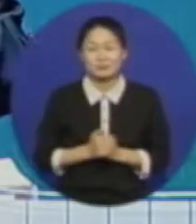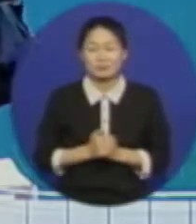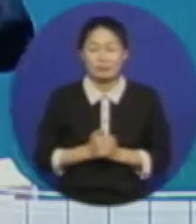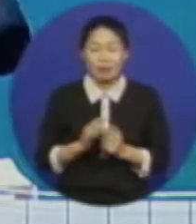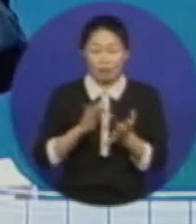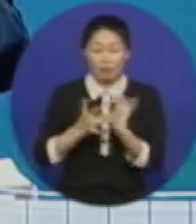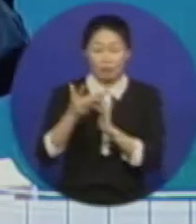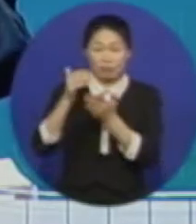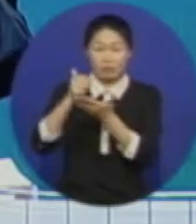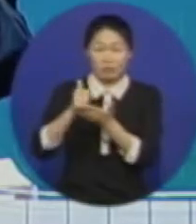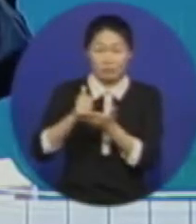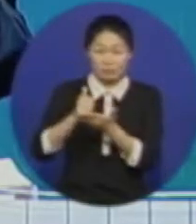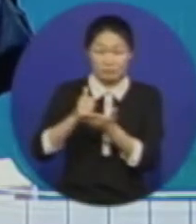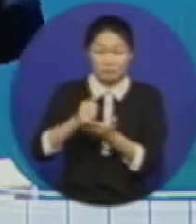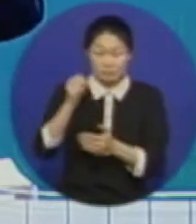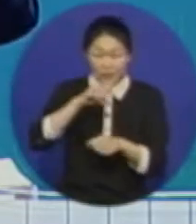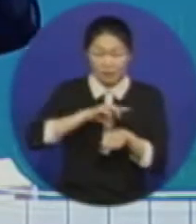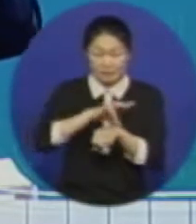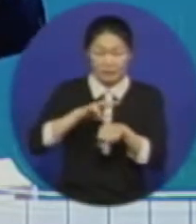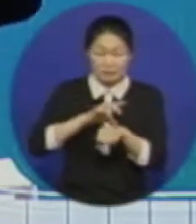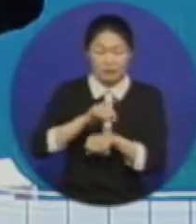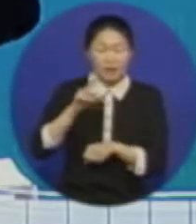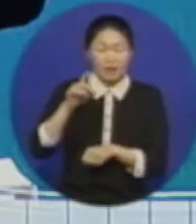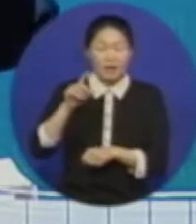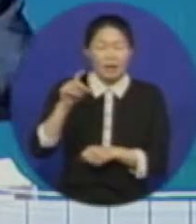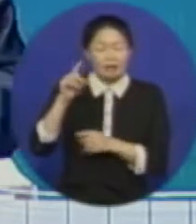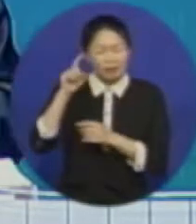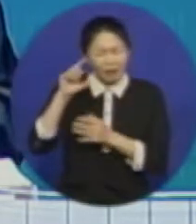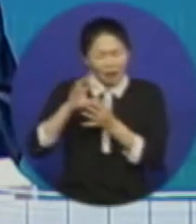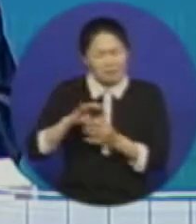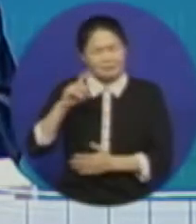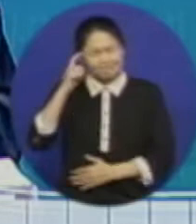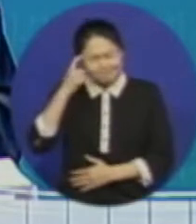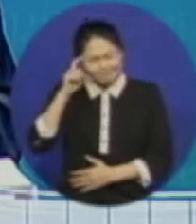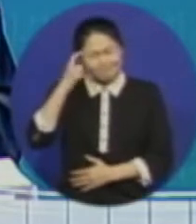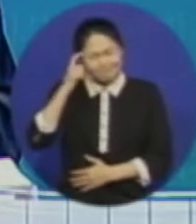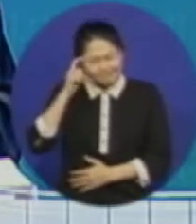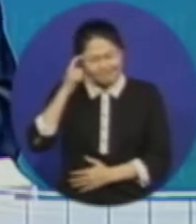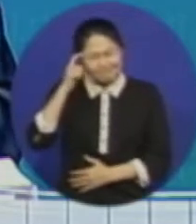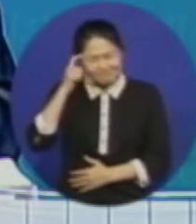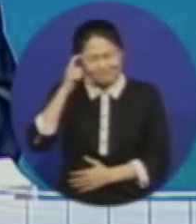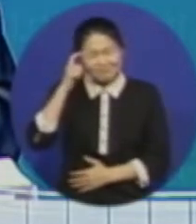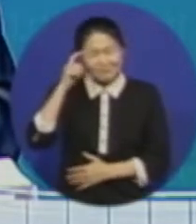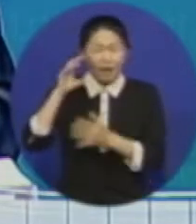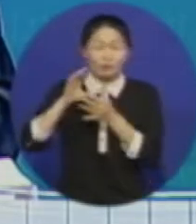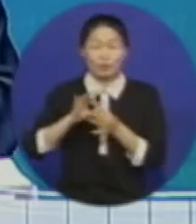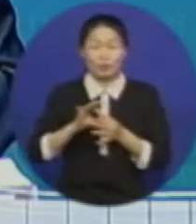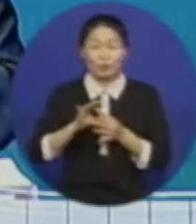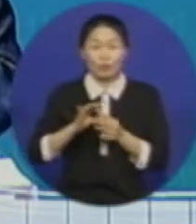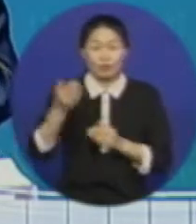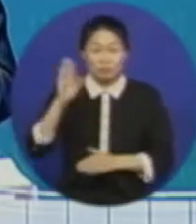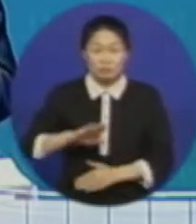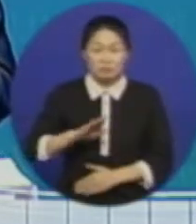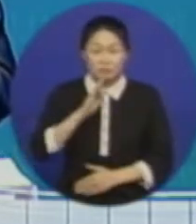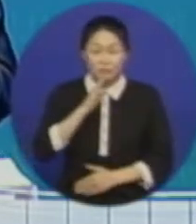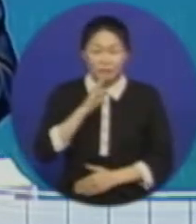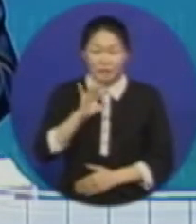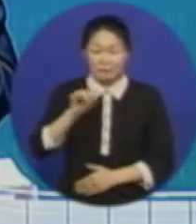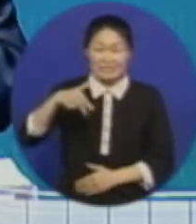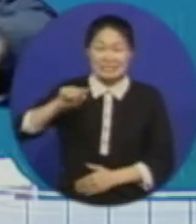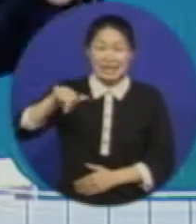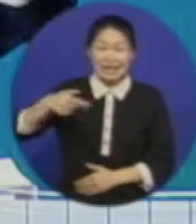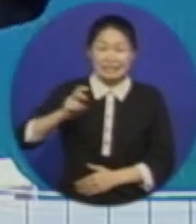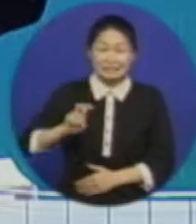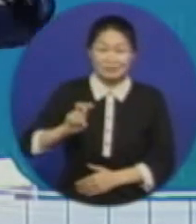그냥 예수님을 24시간 하드 의식적으로 자꾸 생각을 하는 거예요 그런데 b 작은